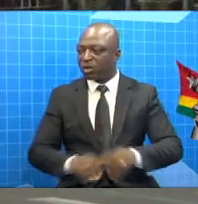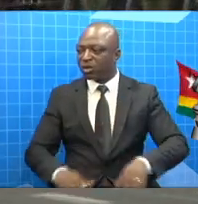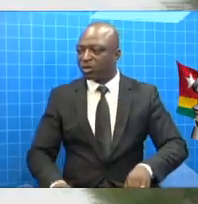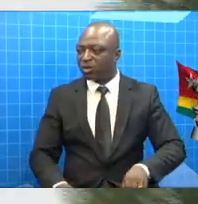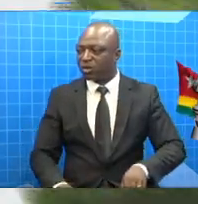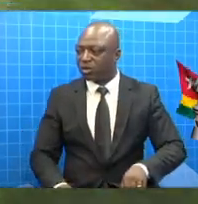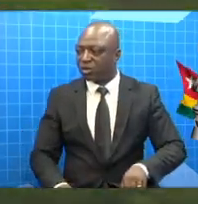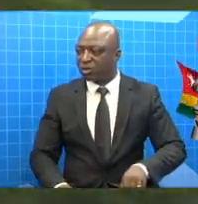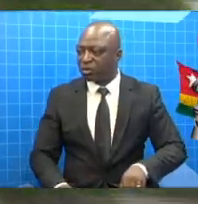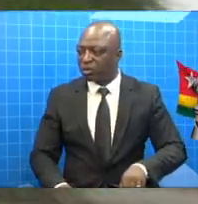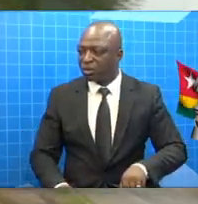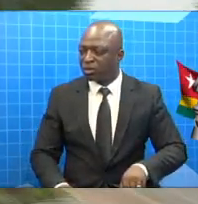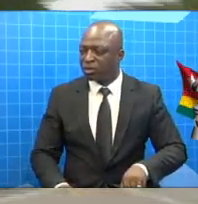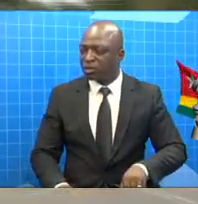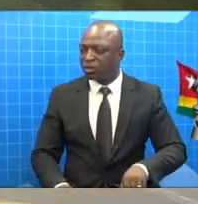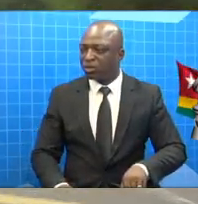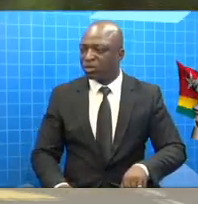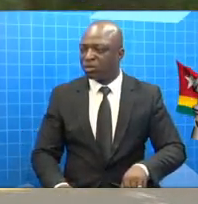trop clémente.